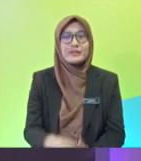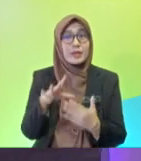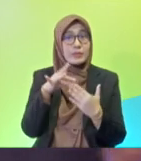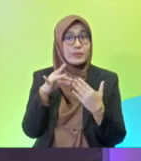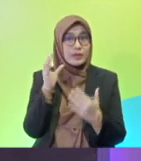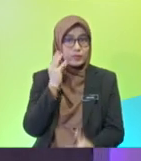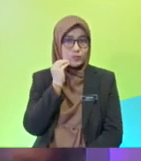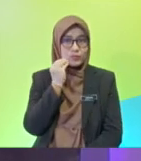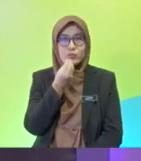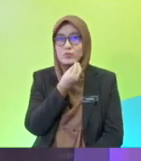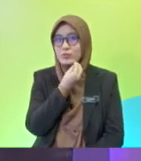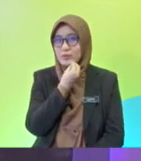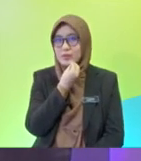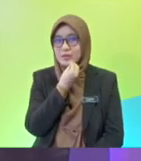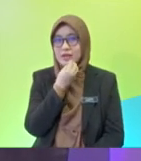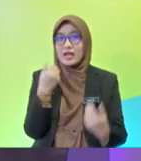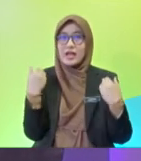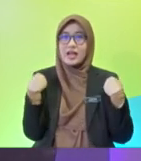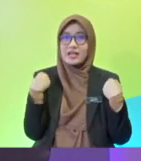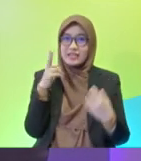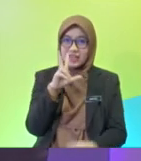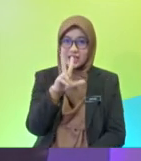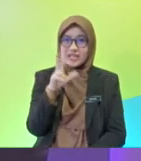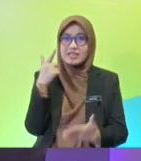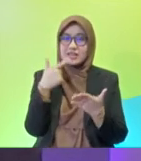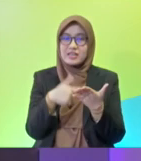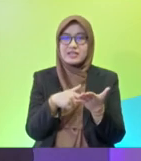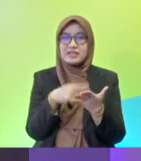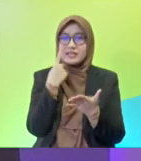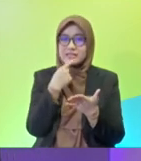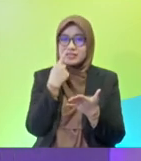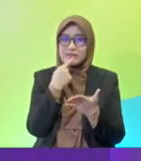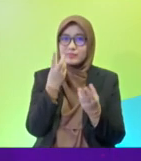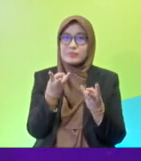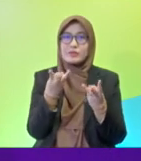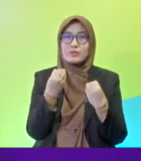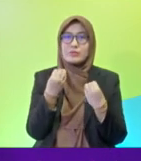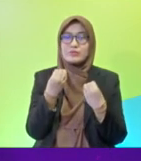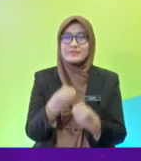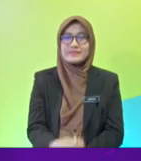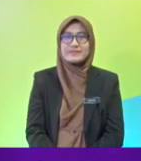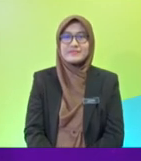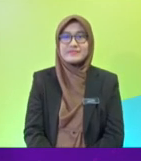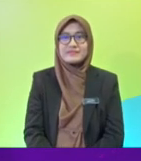ada berapa lagi bunga ada tiga lagi bunga siapa